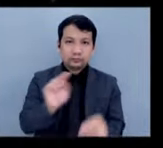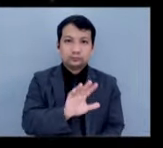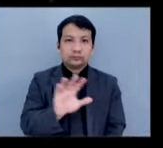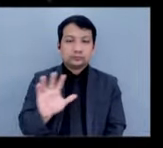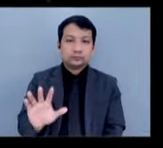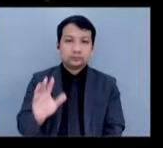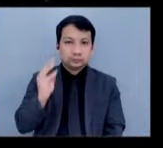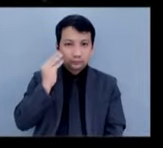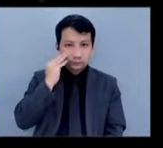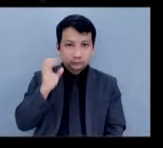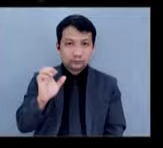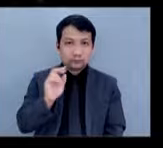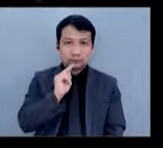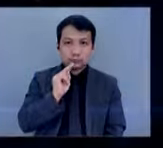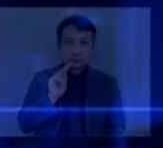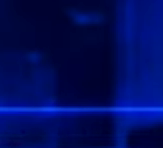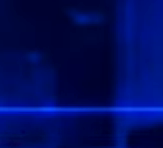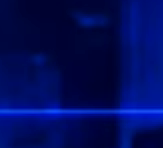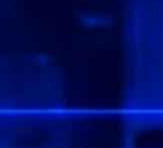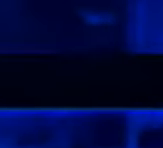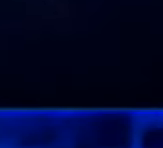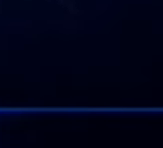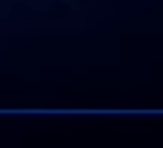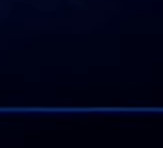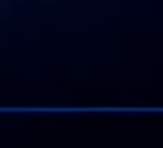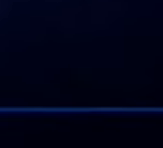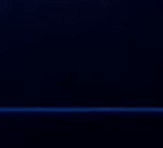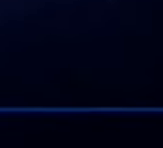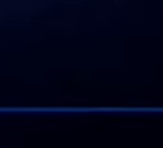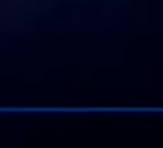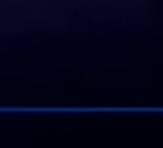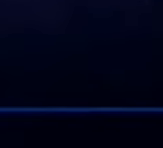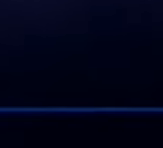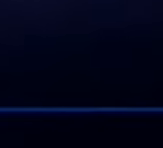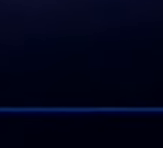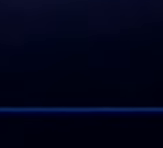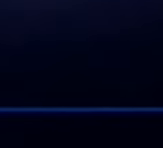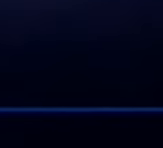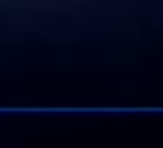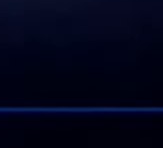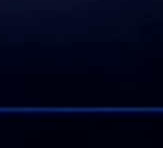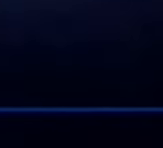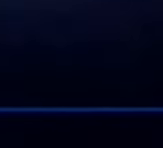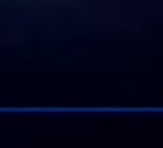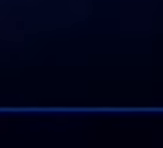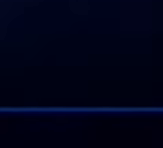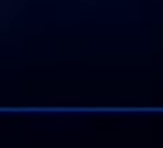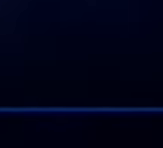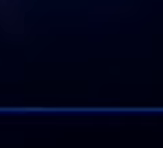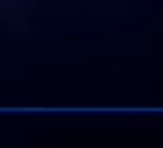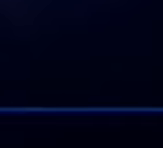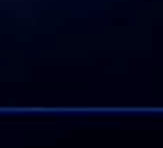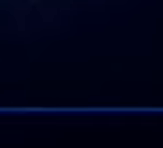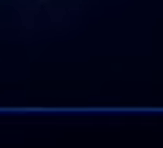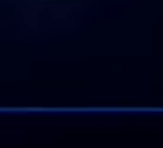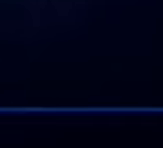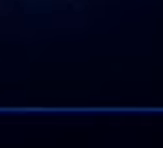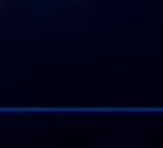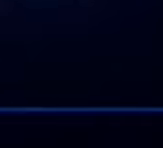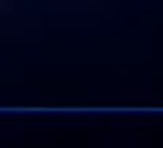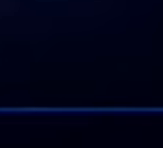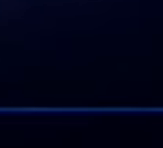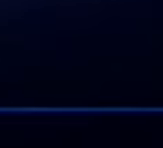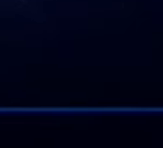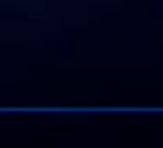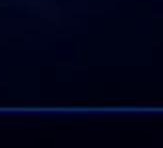Marian Enriquez, News 5. Susunod, higit 100 talampak ang kalesa sa India bumagsak sa kasagsagan ng